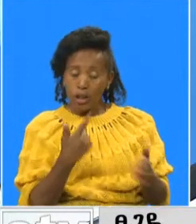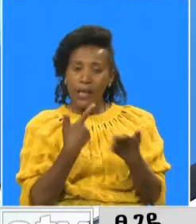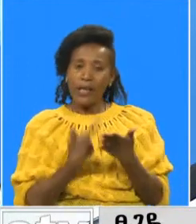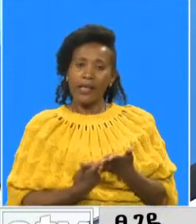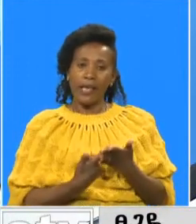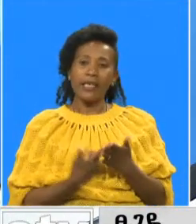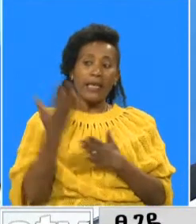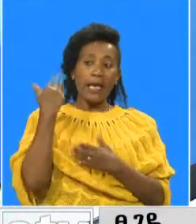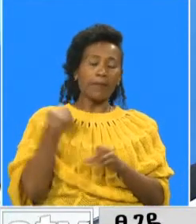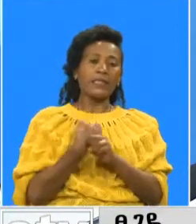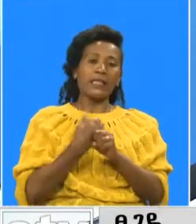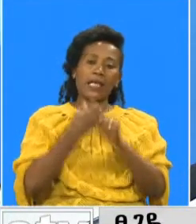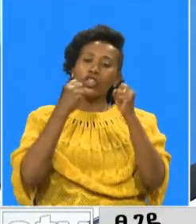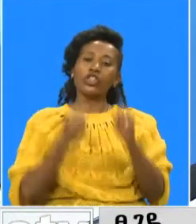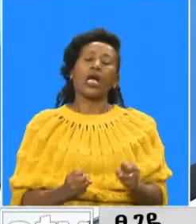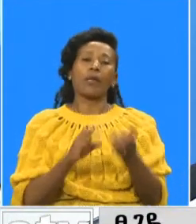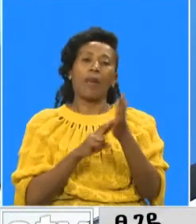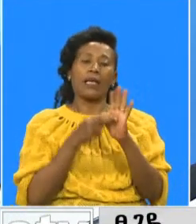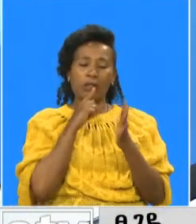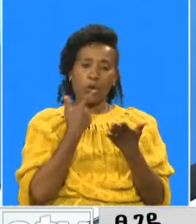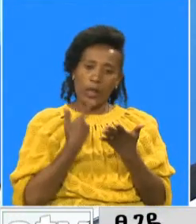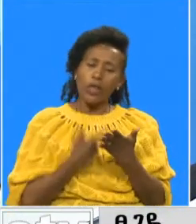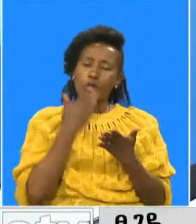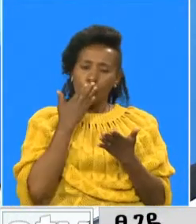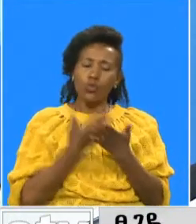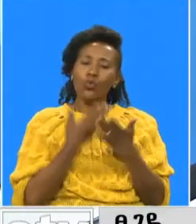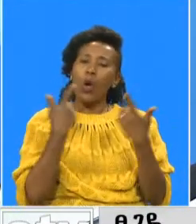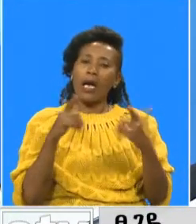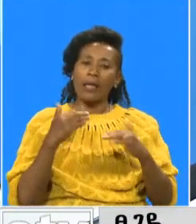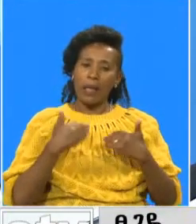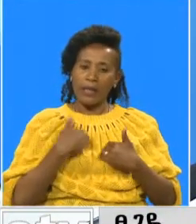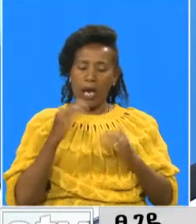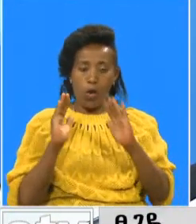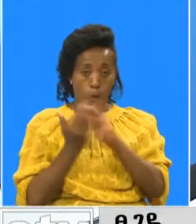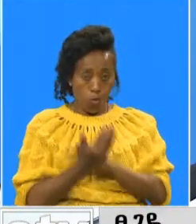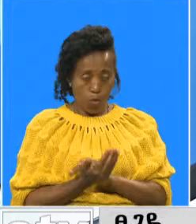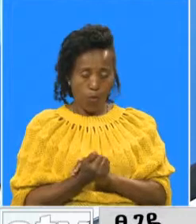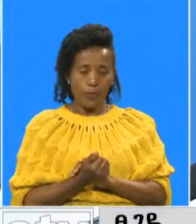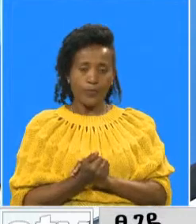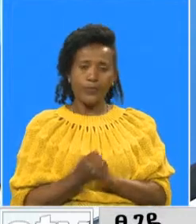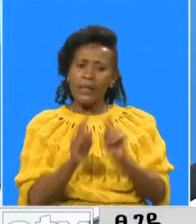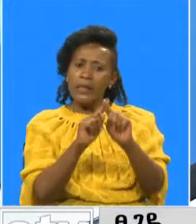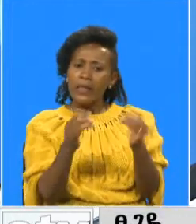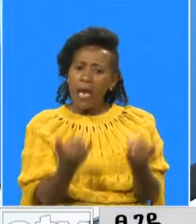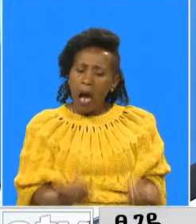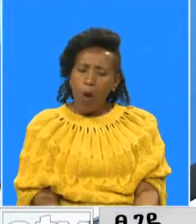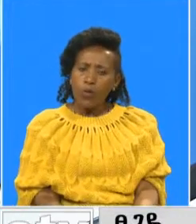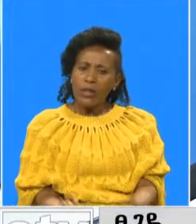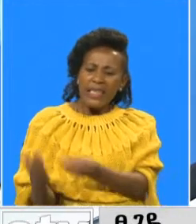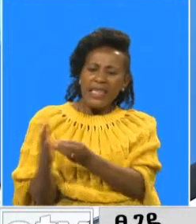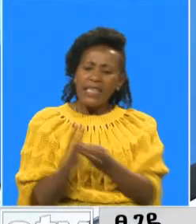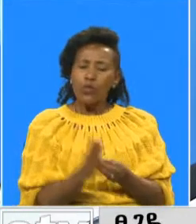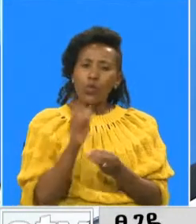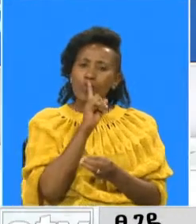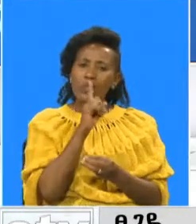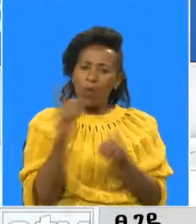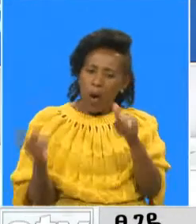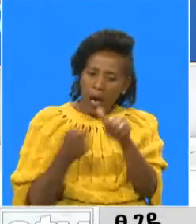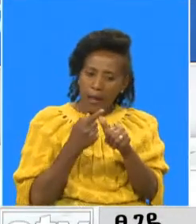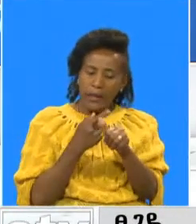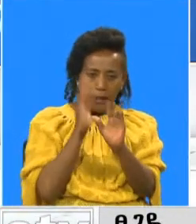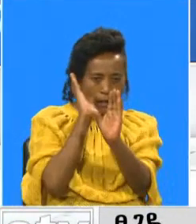ይሄንን ቀድሜን መስራት ይቻል ነበር ማለት ነው። ይሄ ጥሩ አጋጣሚዎች እንዳለ ሆኖ ግን አሁንም ተጽዕኖ ምንድን ነው?